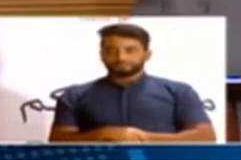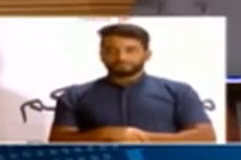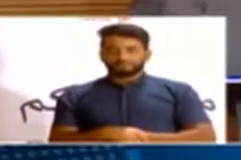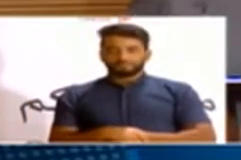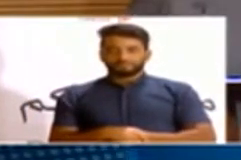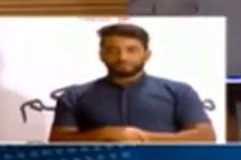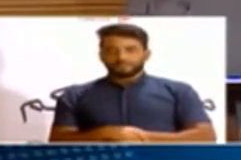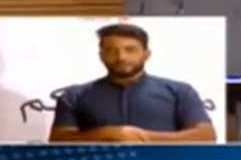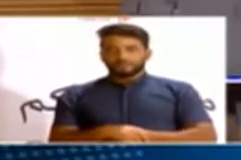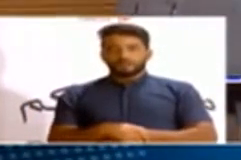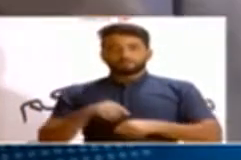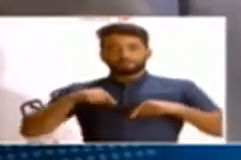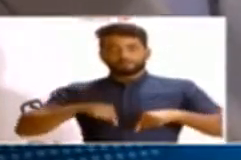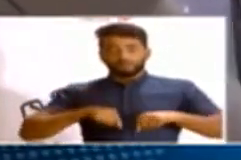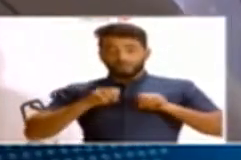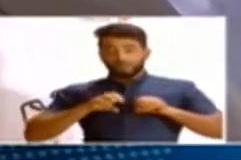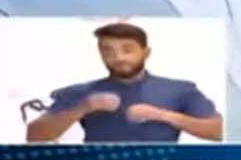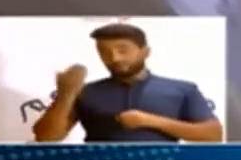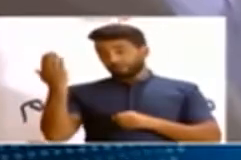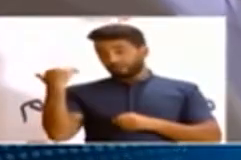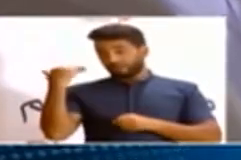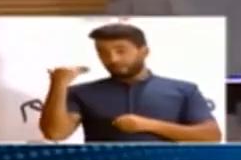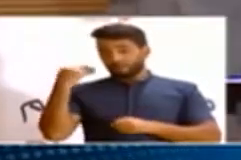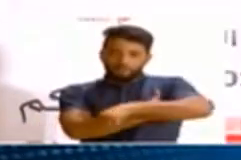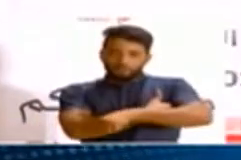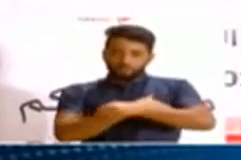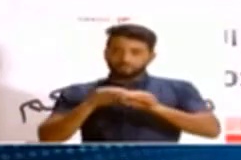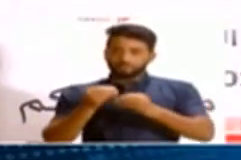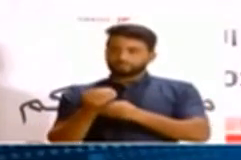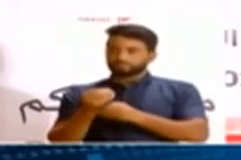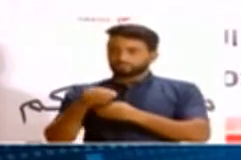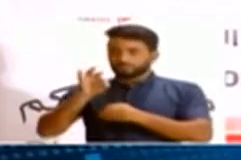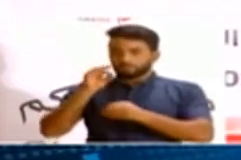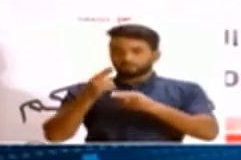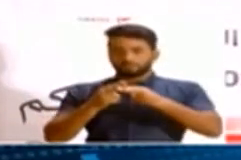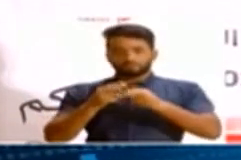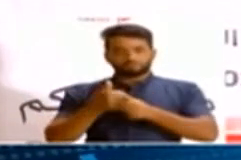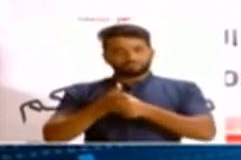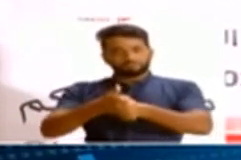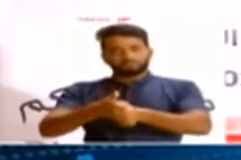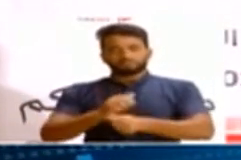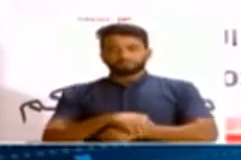الأقدر على اختيار من يمثله خلال المرحلة القادمة، وكل التمنيات للجميع بالتوفيق. بشكرك شكرا